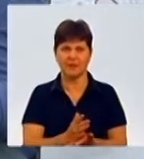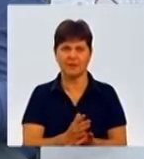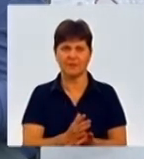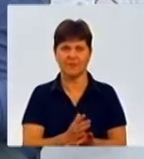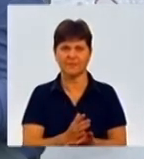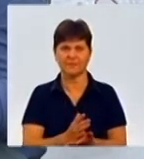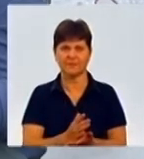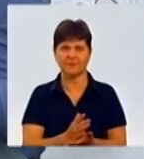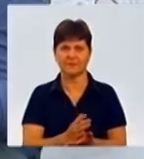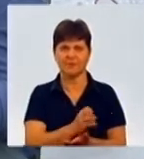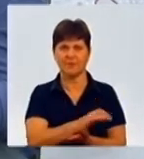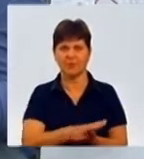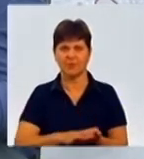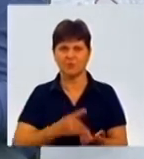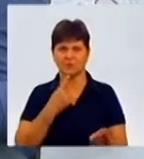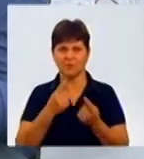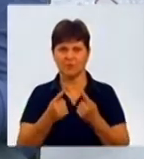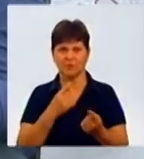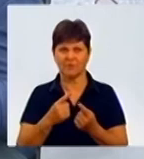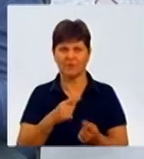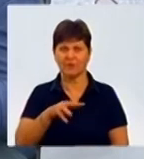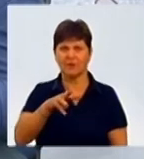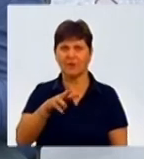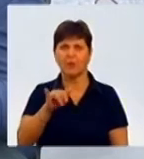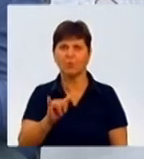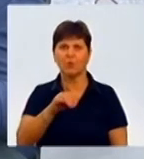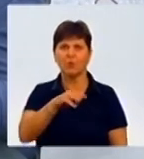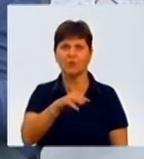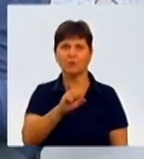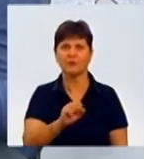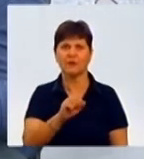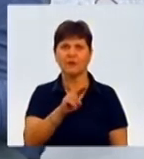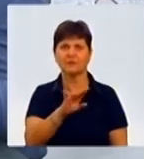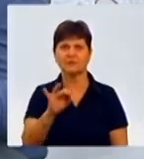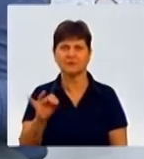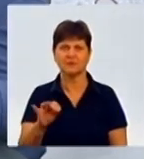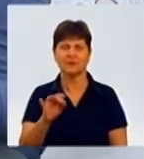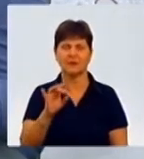можливо, в подальшому поговоримо, мутації BRCA, 1, BRCA, 2.